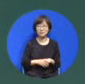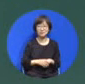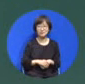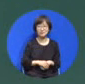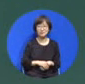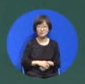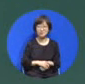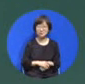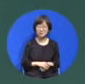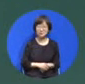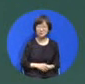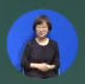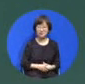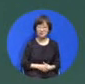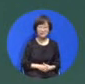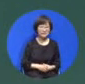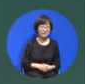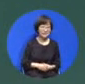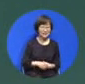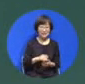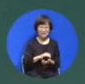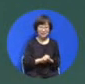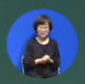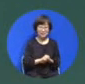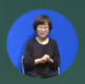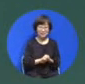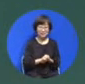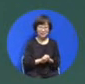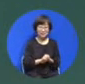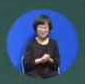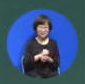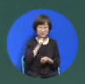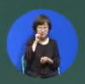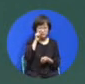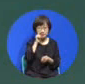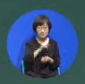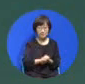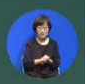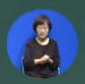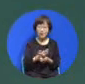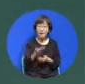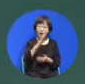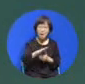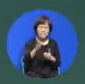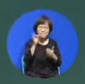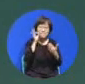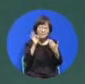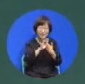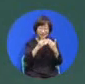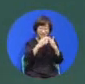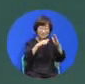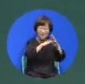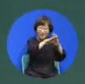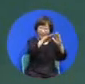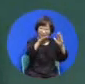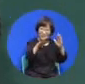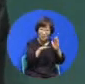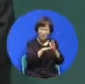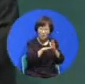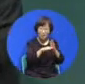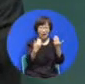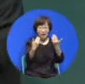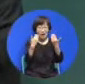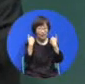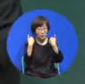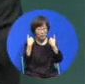that. So what do you think will happen? 가정생활, 교회생활, 학교생활은 어느 정도 같아진다면 굉장한 역사 이룰 수가 있는데 다 달라요.